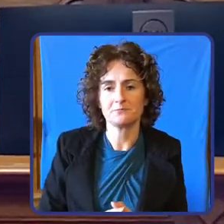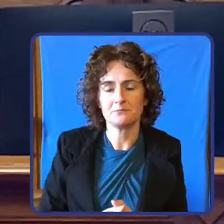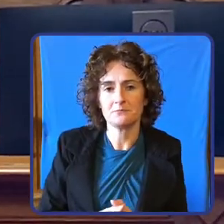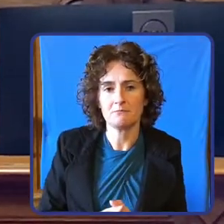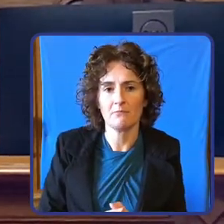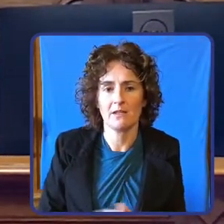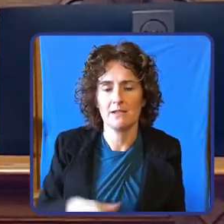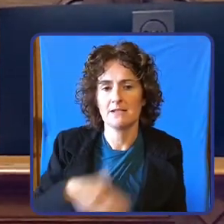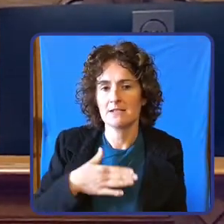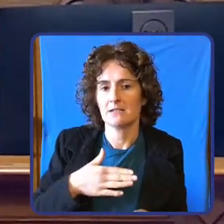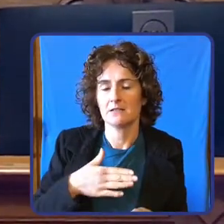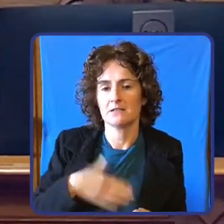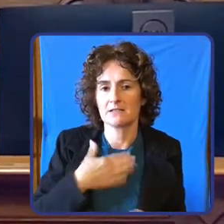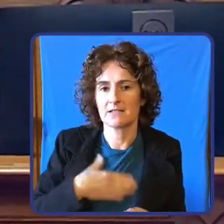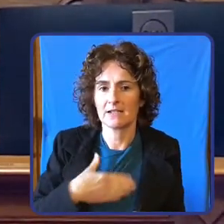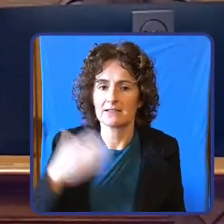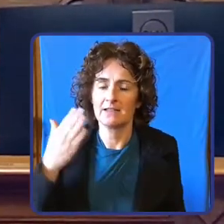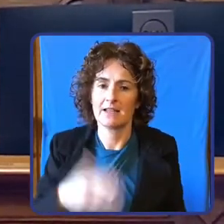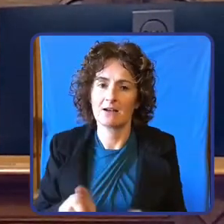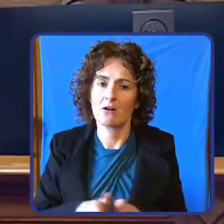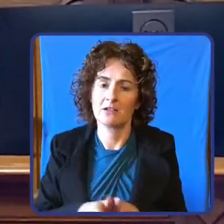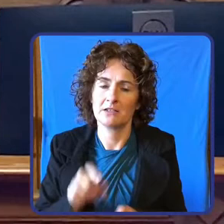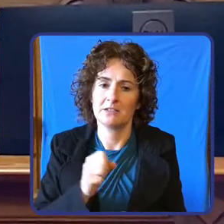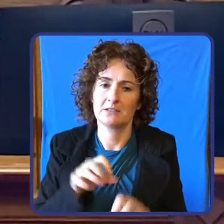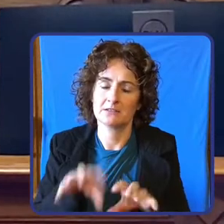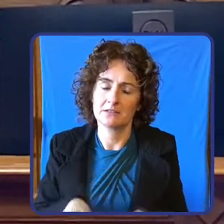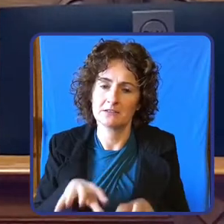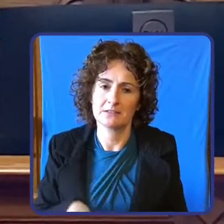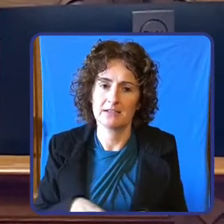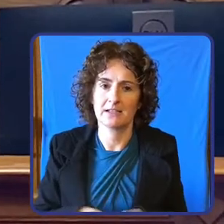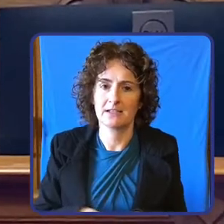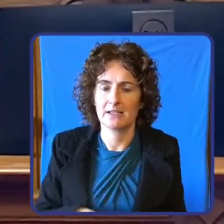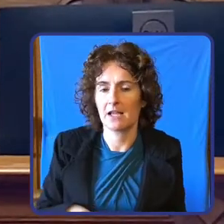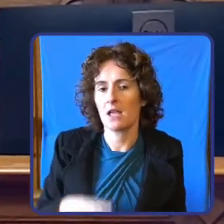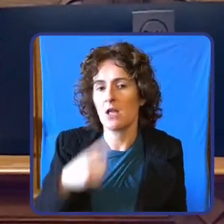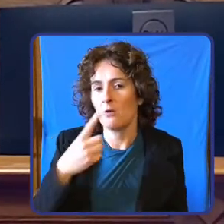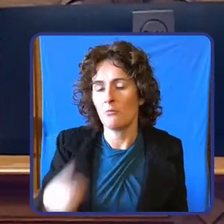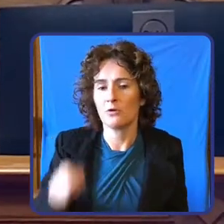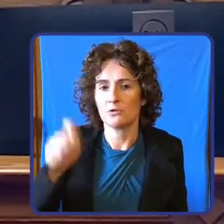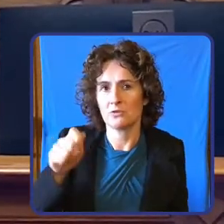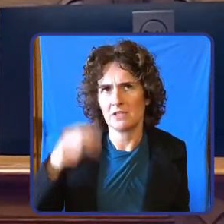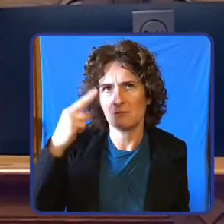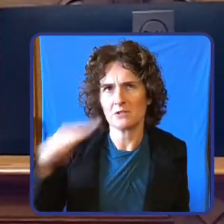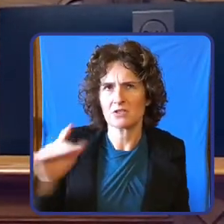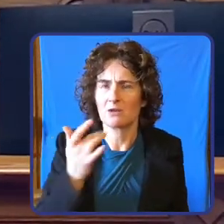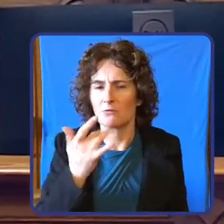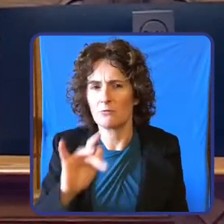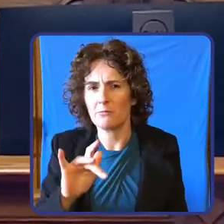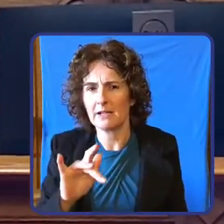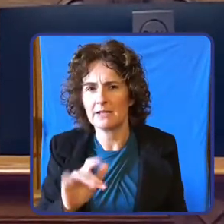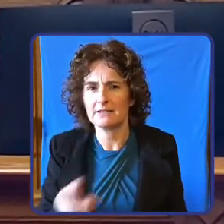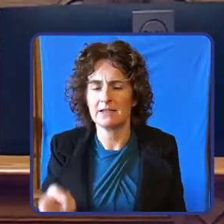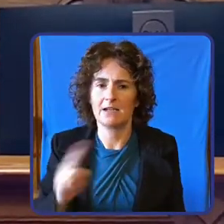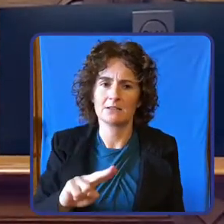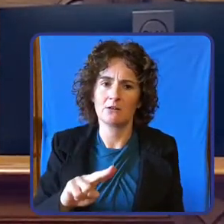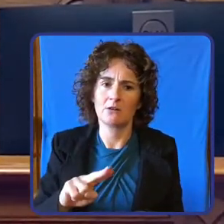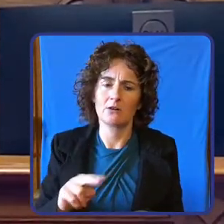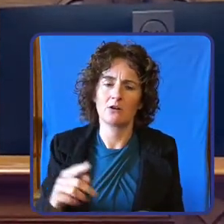Ezt nagyon szeretnénk, ha ezt tennék. A másik képviselő úr mondjon nekem egy példát arra, hogyha vitatja azt, hogy az